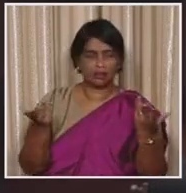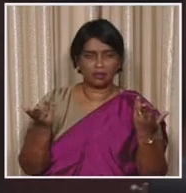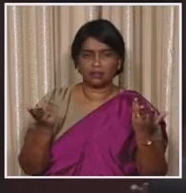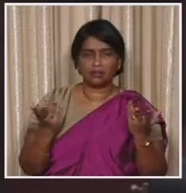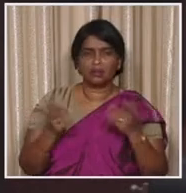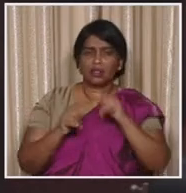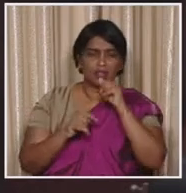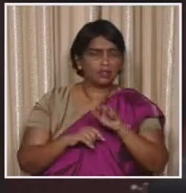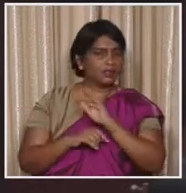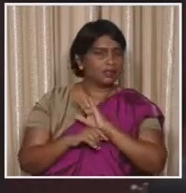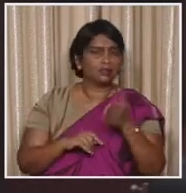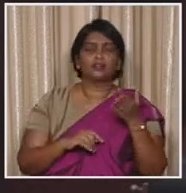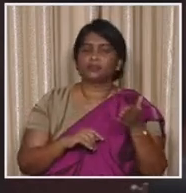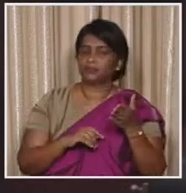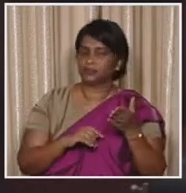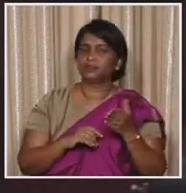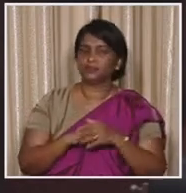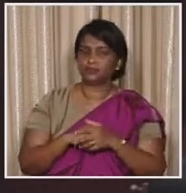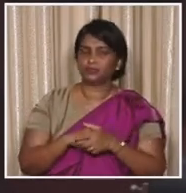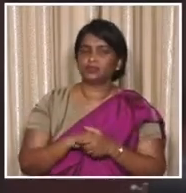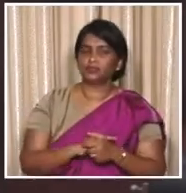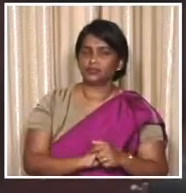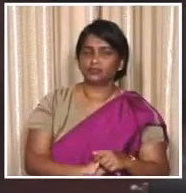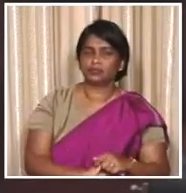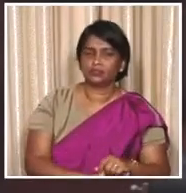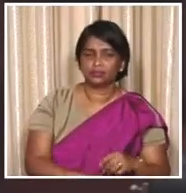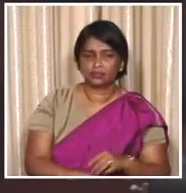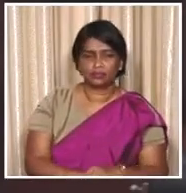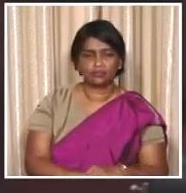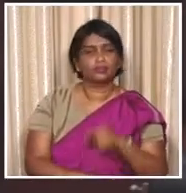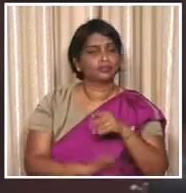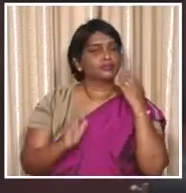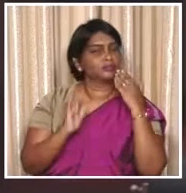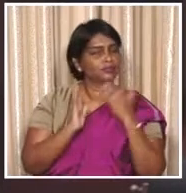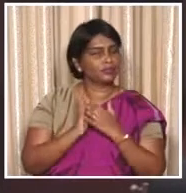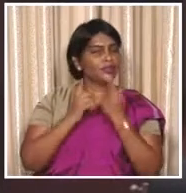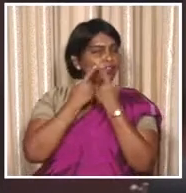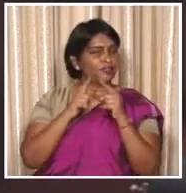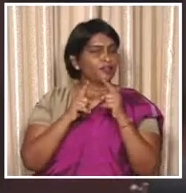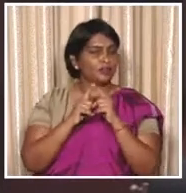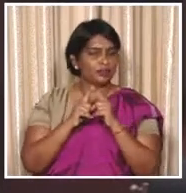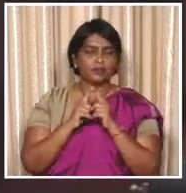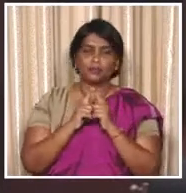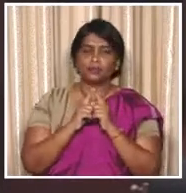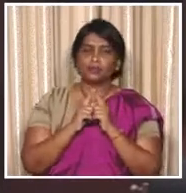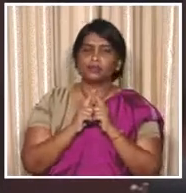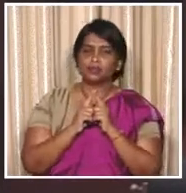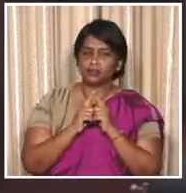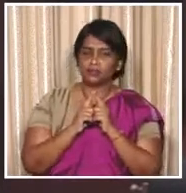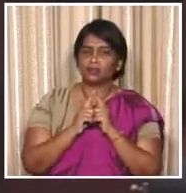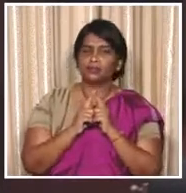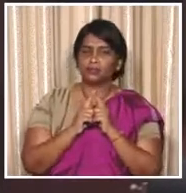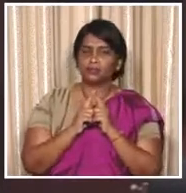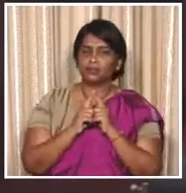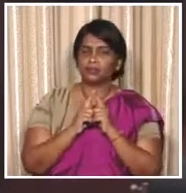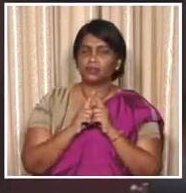ඒක කවදාවත් වෙලා නැහැ ගරු කතානායකතුමනි. නලින් මන්තුමා අවසන් අවසන් කරා. එතකොට මේ සම්බන්ධයෙන් විවිධ තැන්වල සෝෂල් ඉන්දිකට බැවිලා තියෙනවා. ගරු